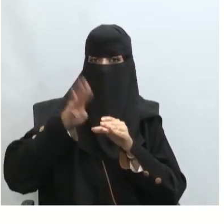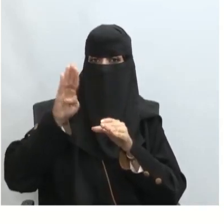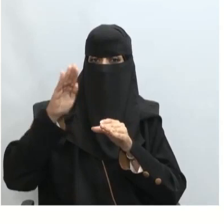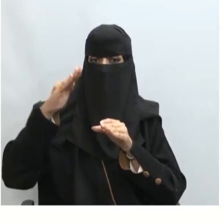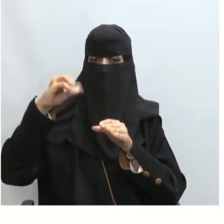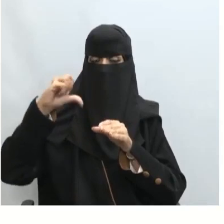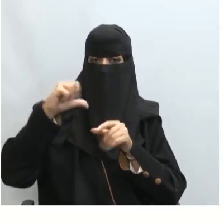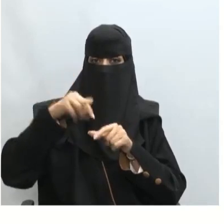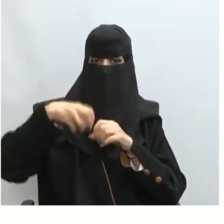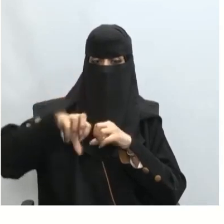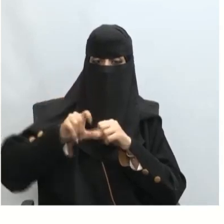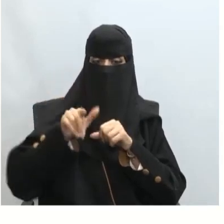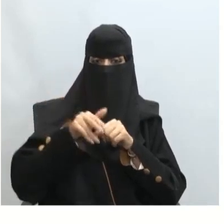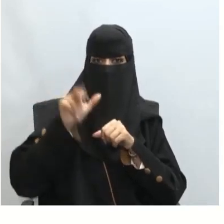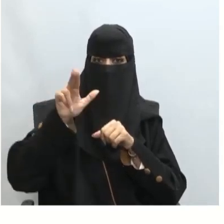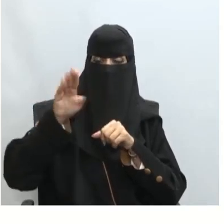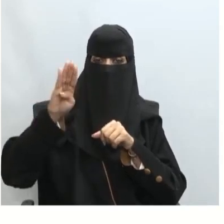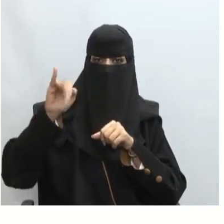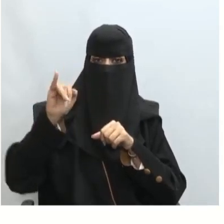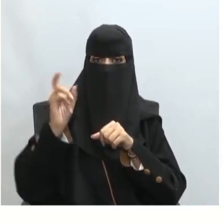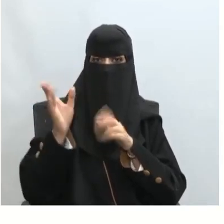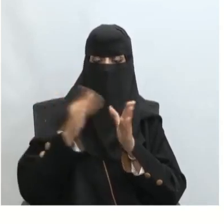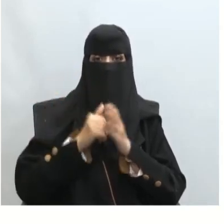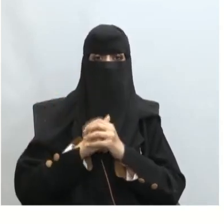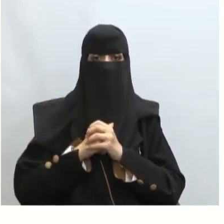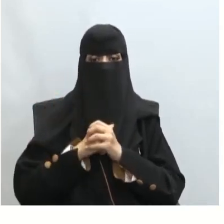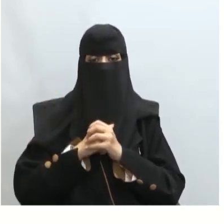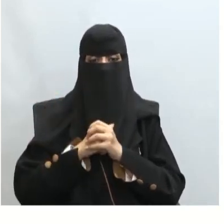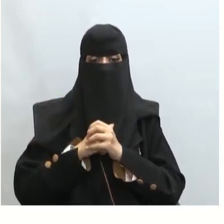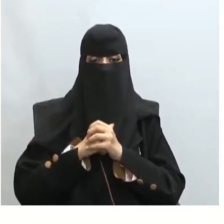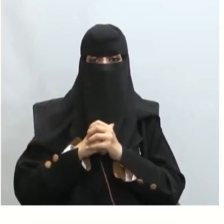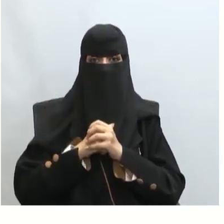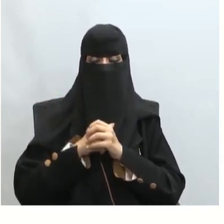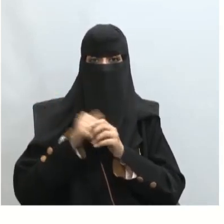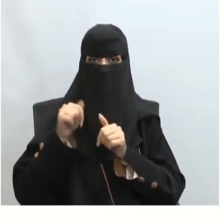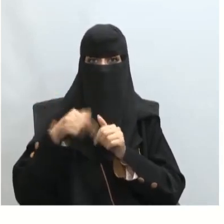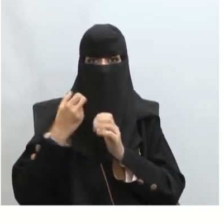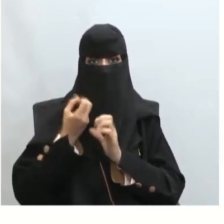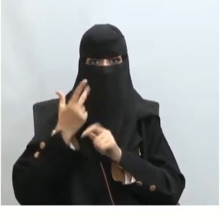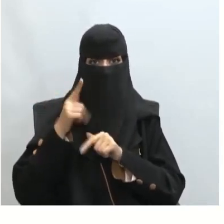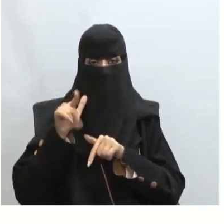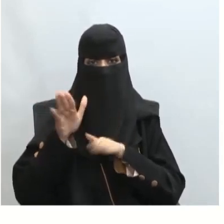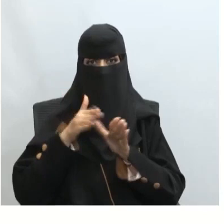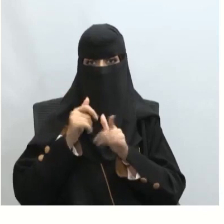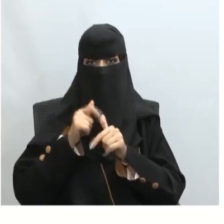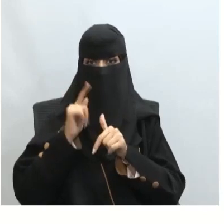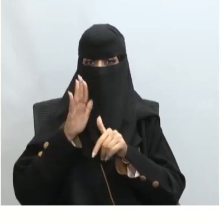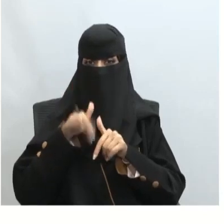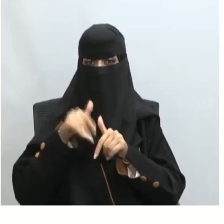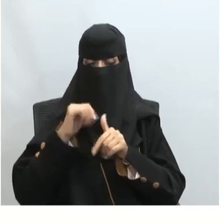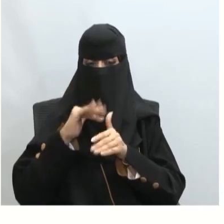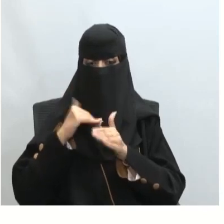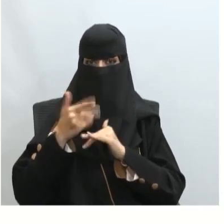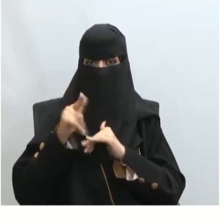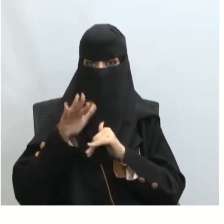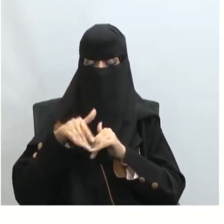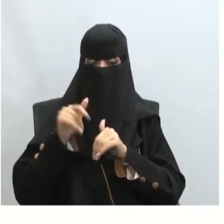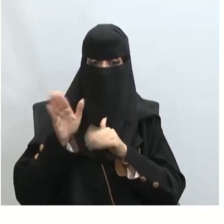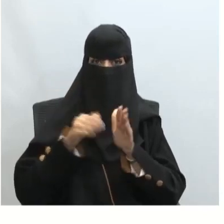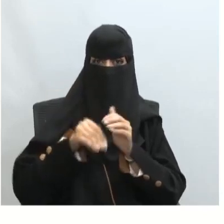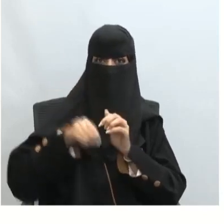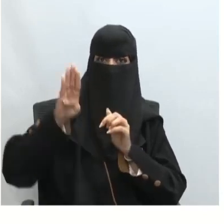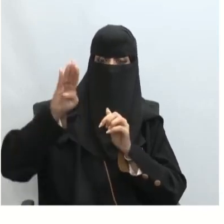وتكوين الكين او بروبي الان توقع هنا لدي الكين هو